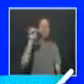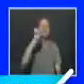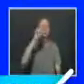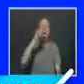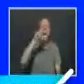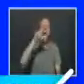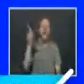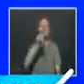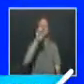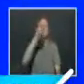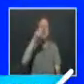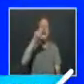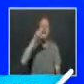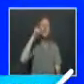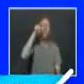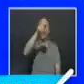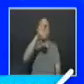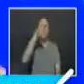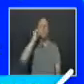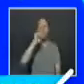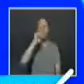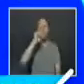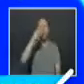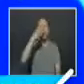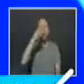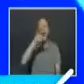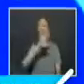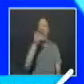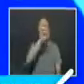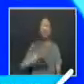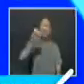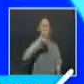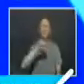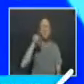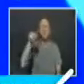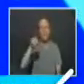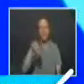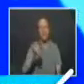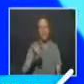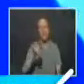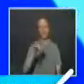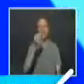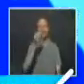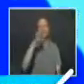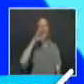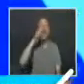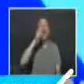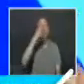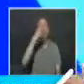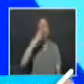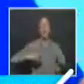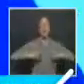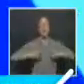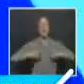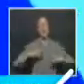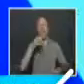וסגל והוא שאתמול מגל וכל הסמרטוטים האלה שיונקים העתינים של ביבי, הולכים לשיר